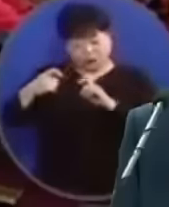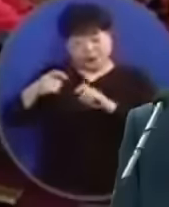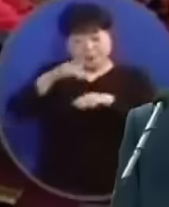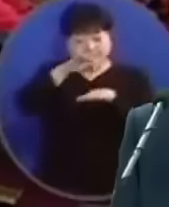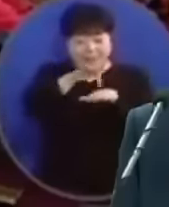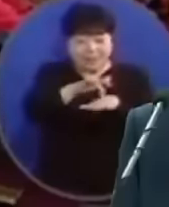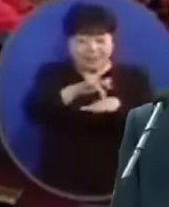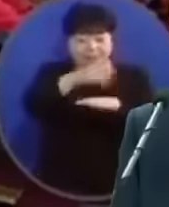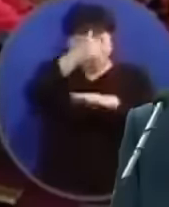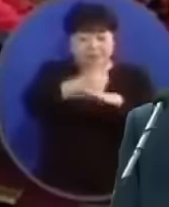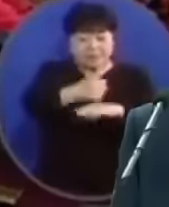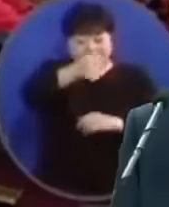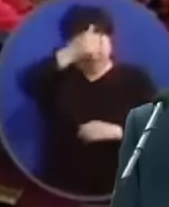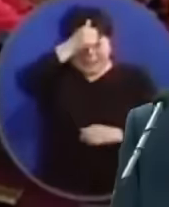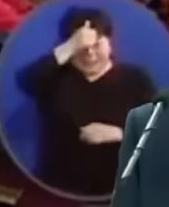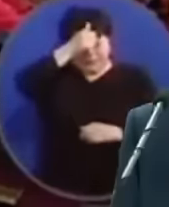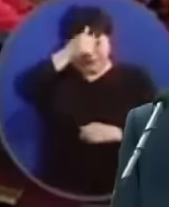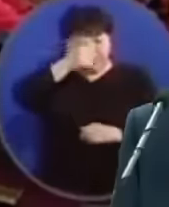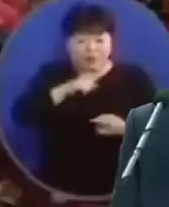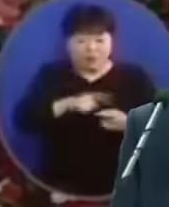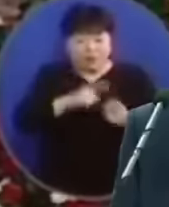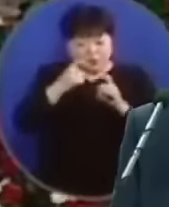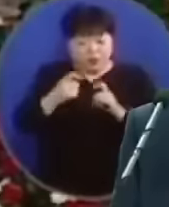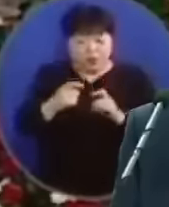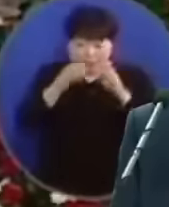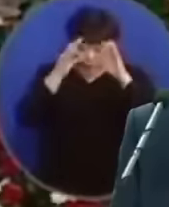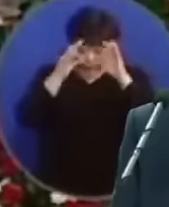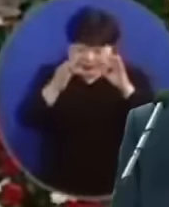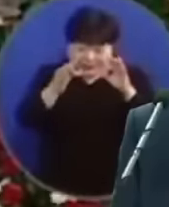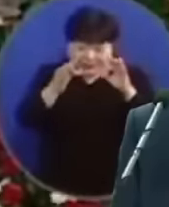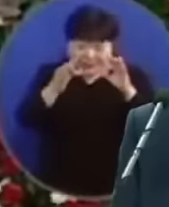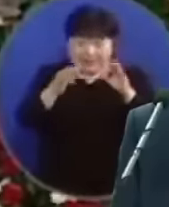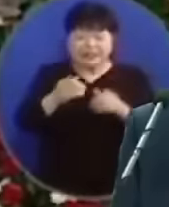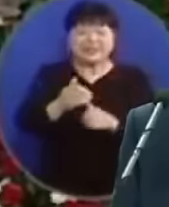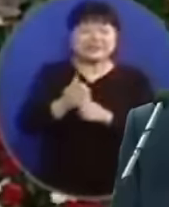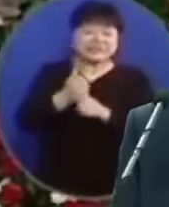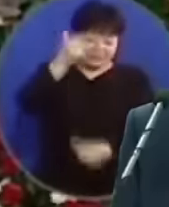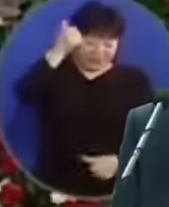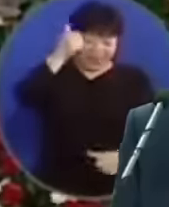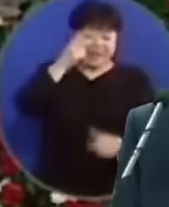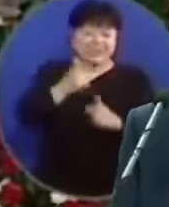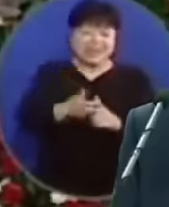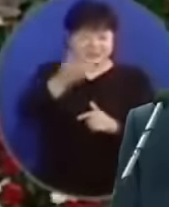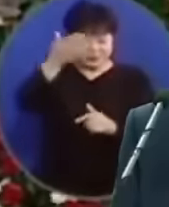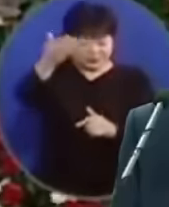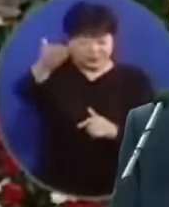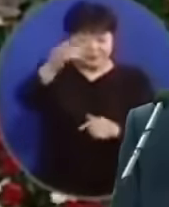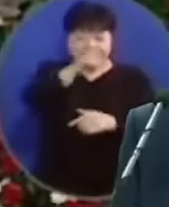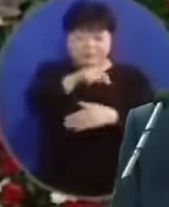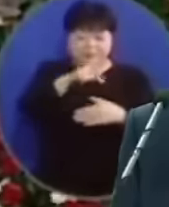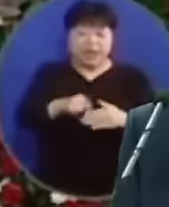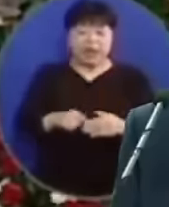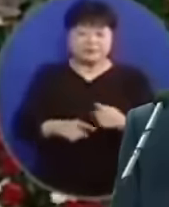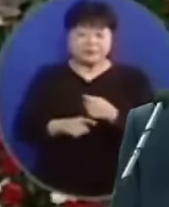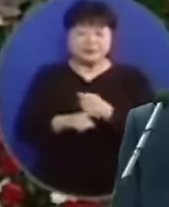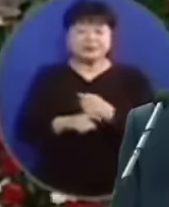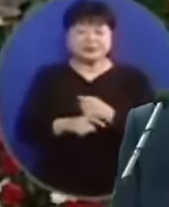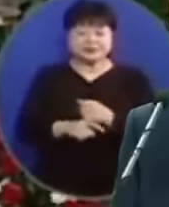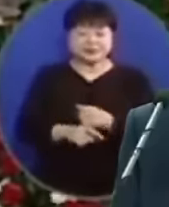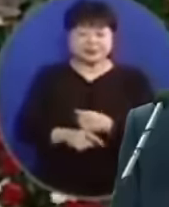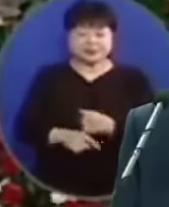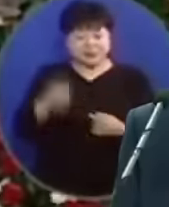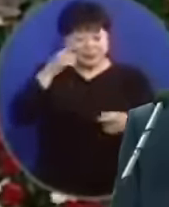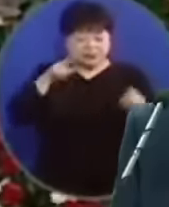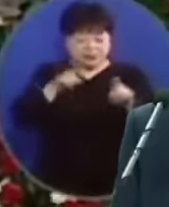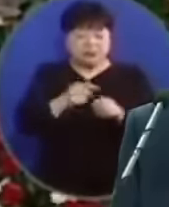마귀가 마지막 아담도 그렇게 깰 수 있다고 생각했는데 실패한 것입니다. 예수님은 마음을 다하고 뜻을 다하고 정성을